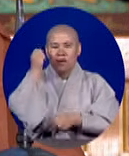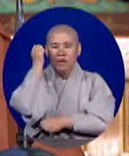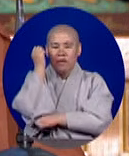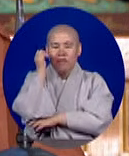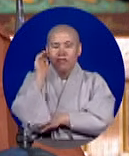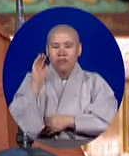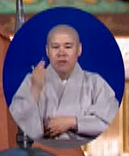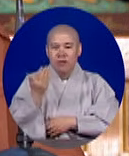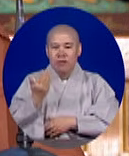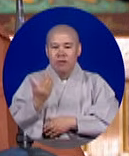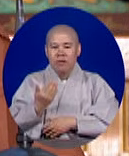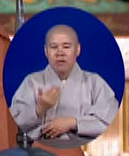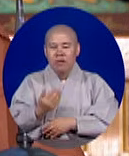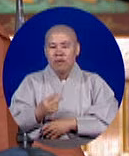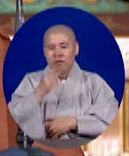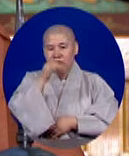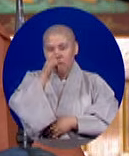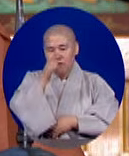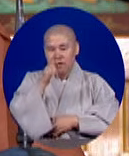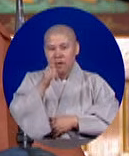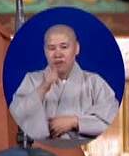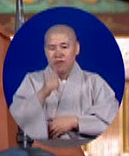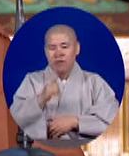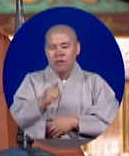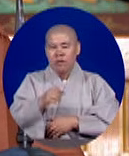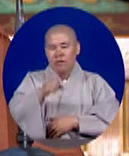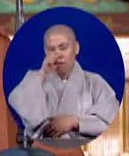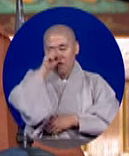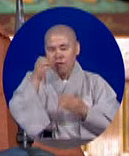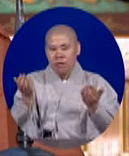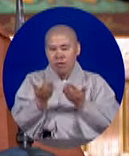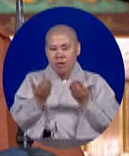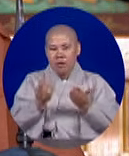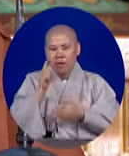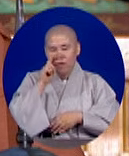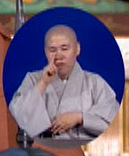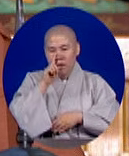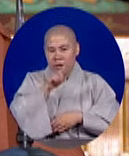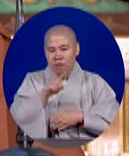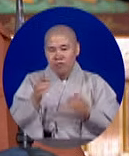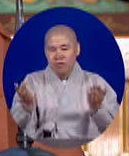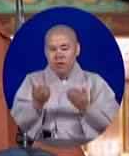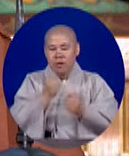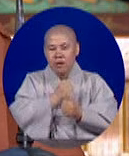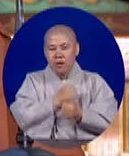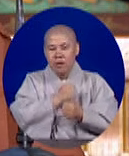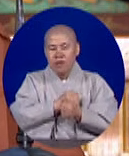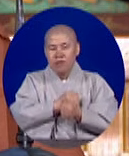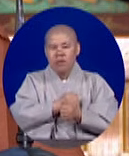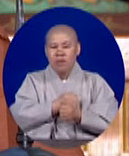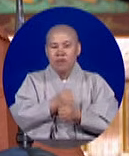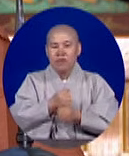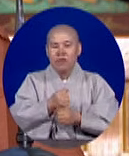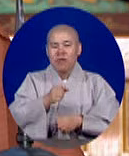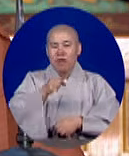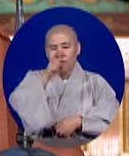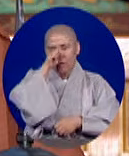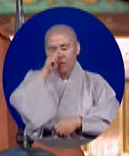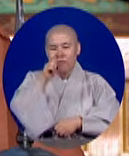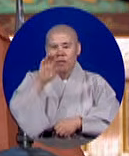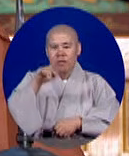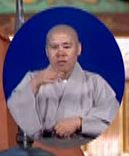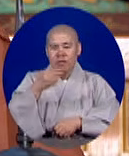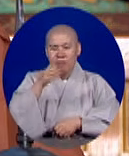이제 중생이 말이요. 선도 짓고 악도 짓고 그렇잖아요. 그래서 진성은 선불선의 근원이 돼요. 그래서